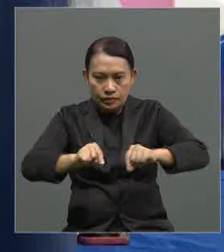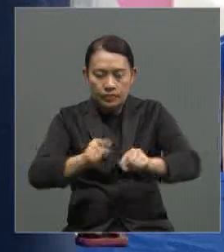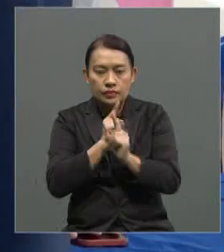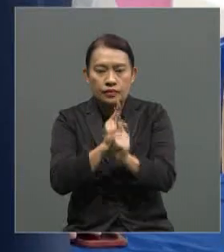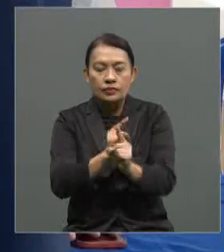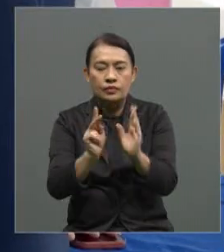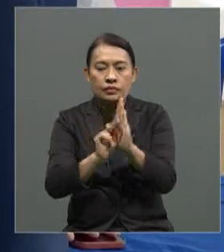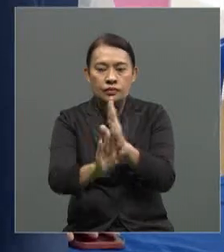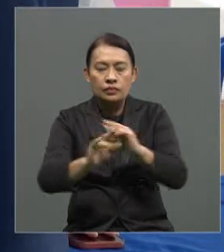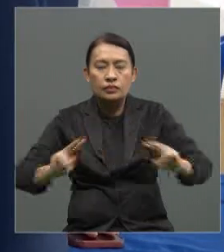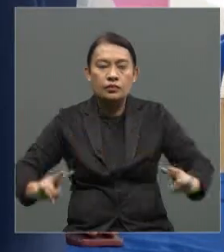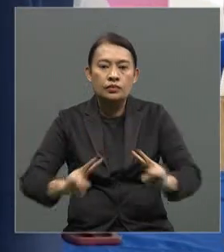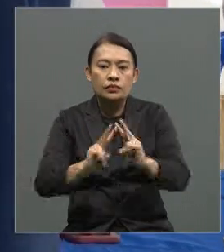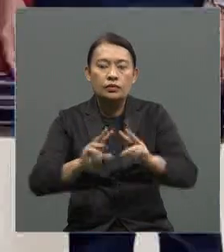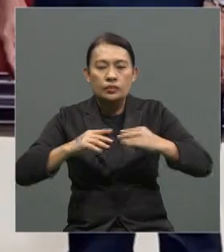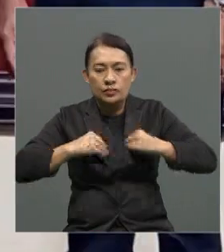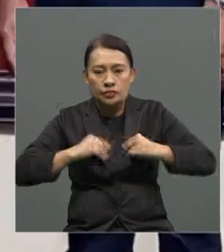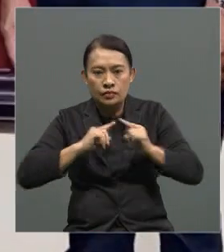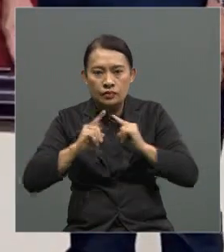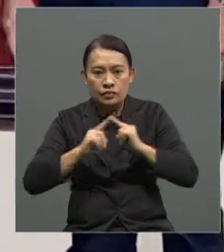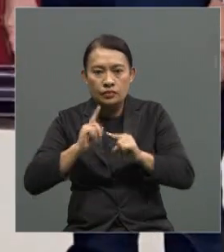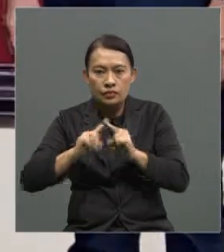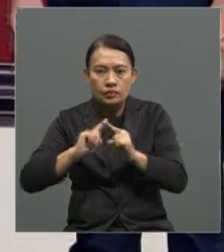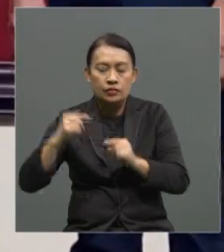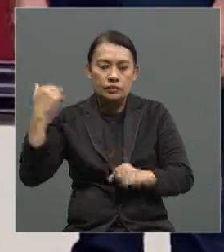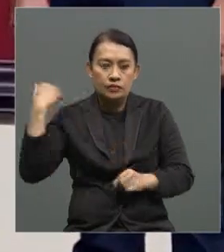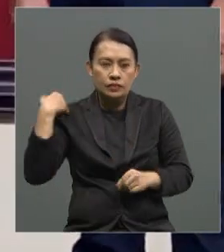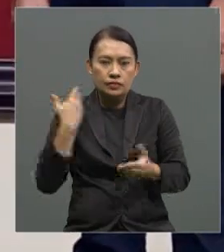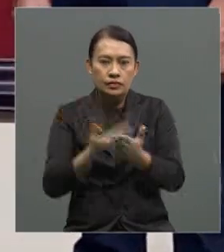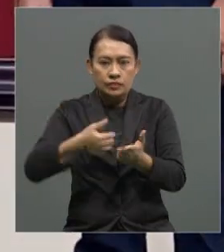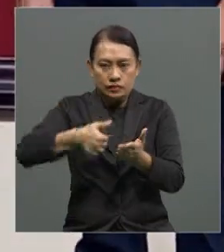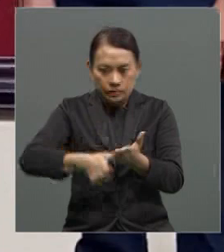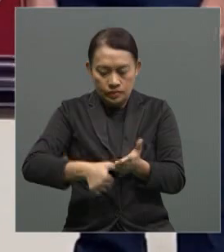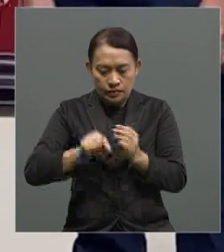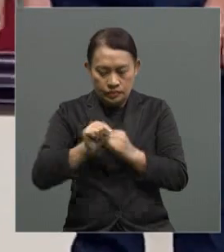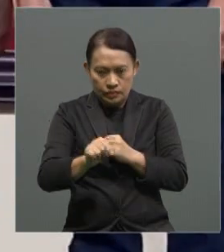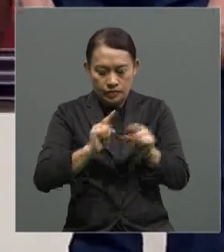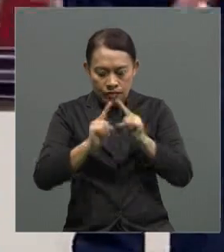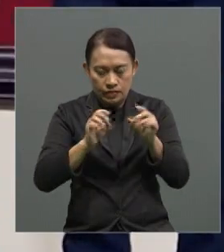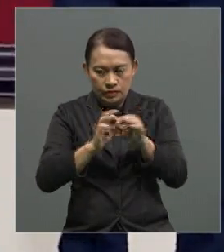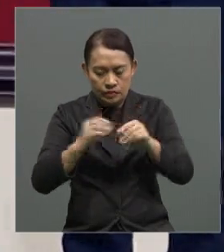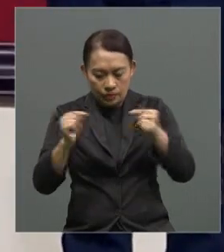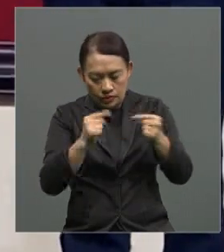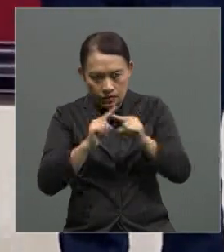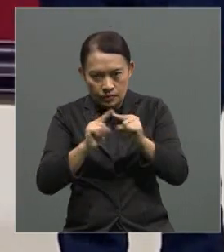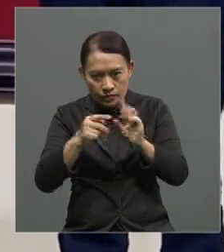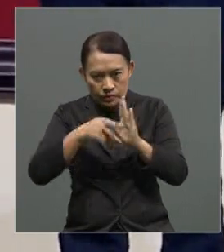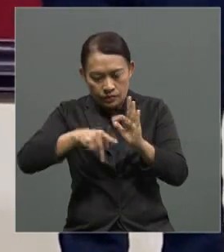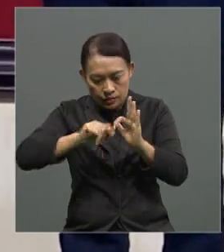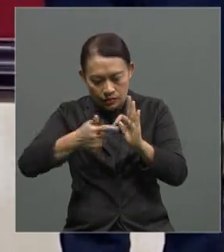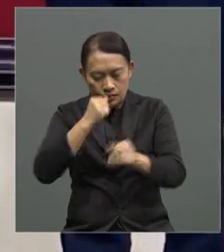ามกฎของกระทรวงนะครับว่าด้วยการไกล่เกลี่ยประนอมหนี้ประนีประนอมข้อพิพาททางแพ่งพุทธศักรา